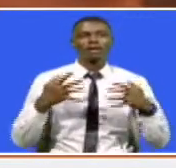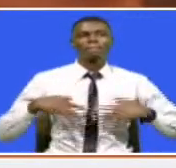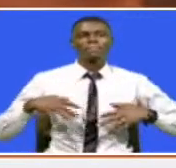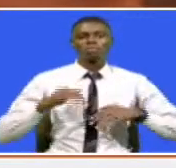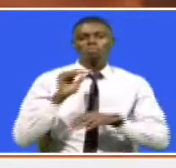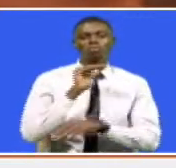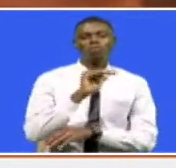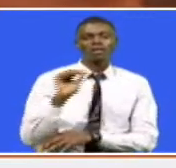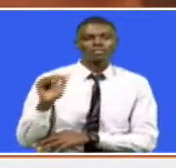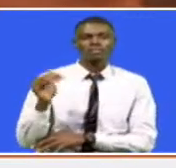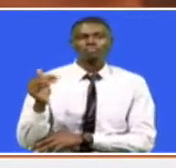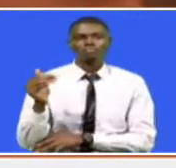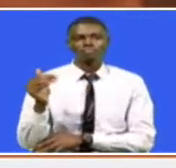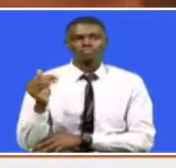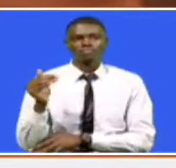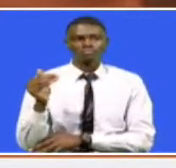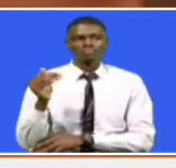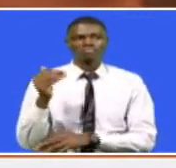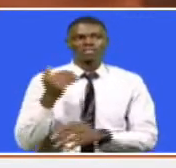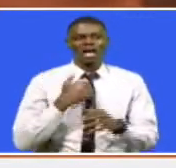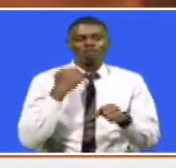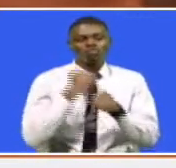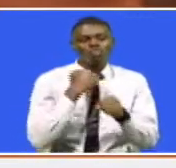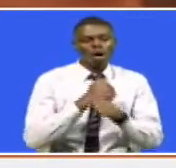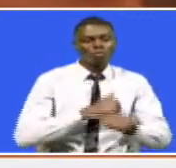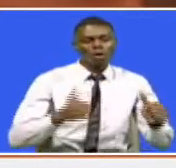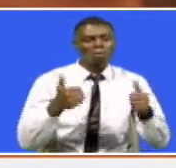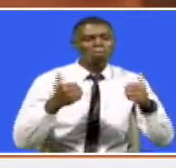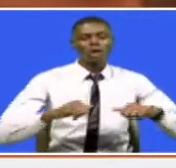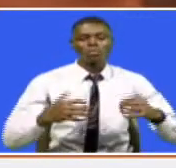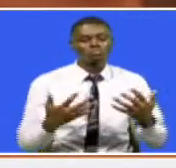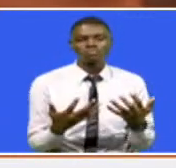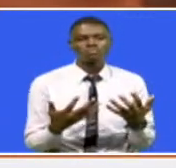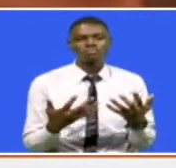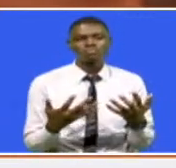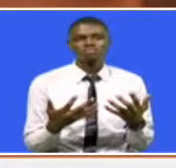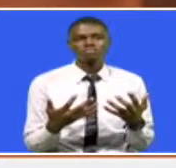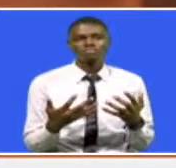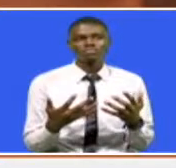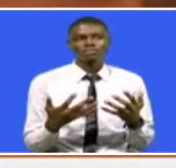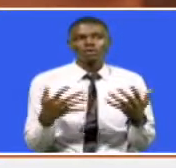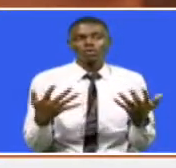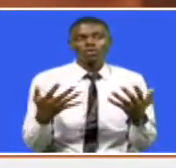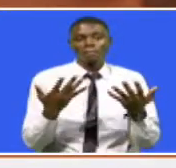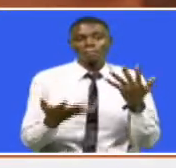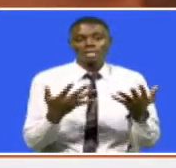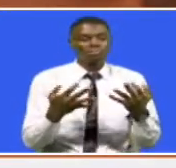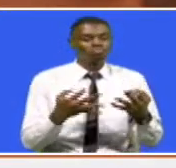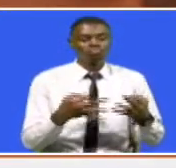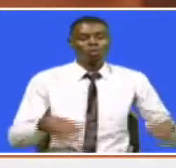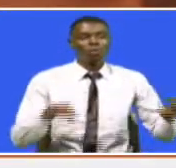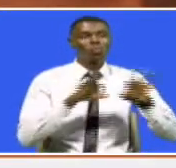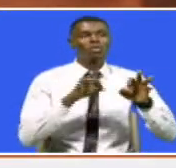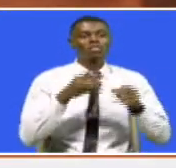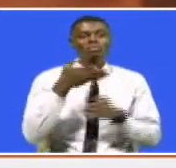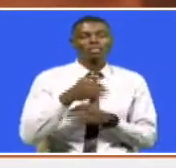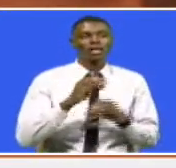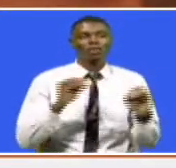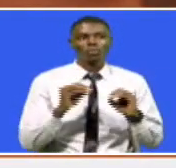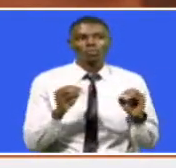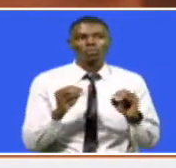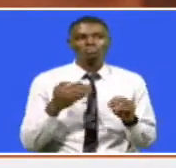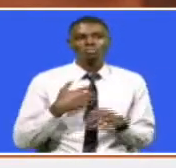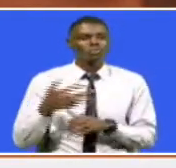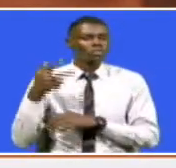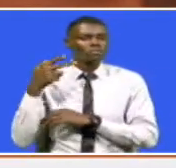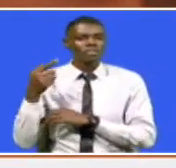kwamba hamjafanya kazi vizuri, labda hamstahili kwa hapo. Nimeweza kusikia